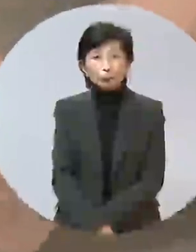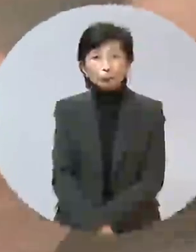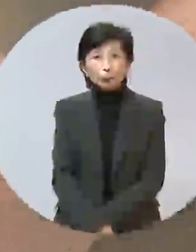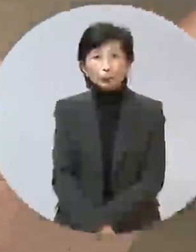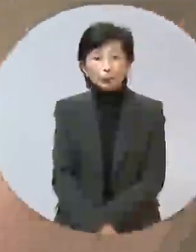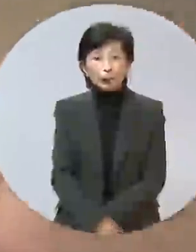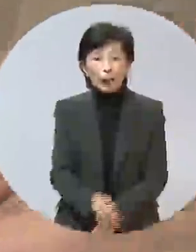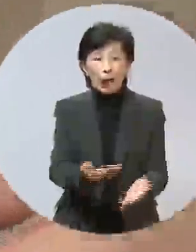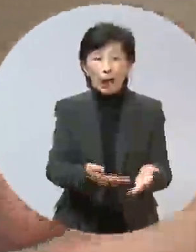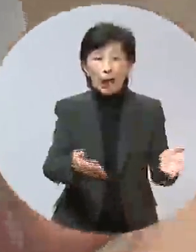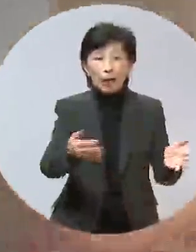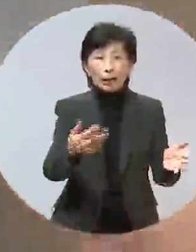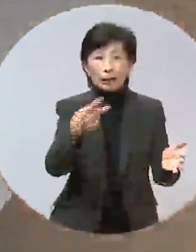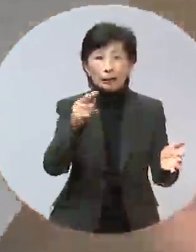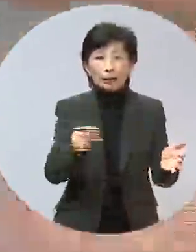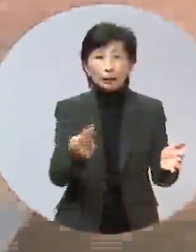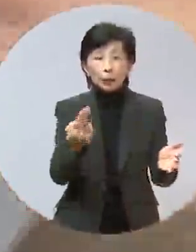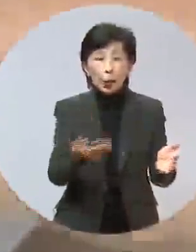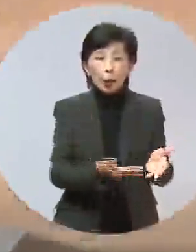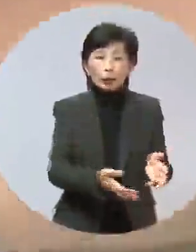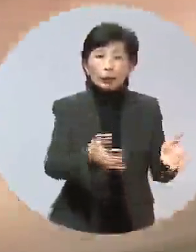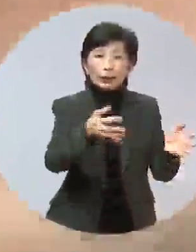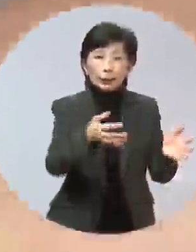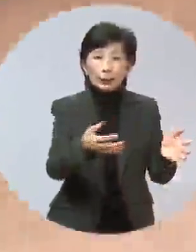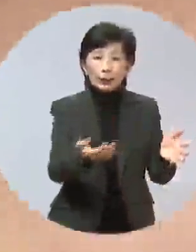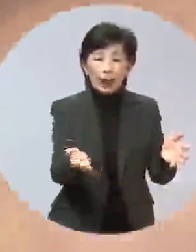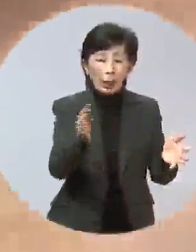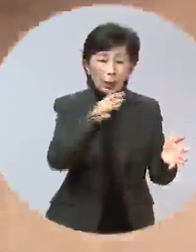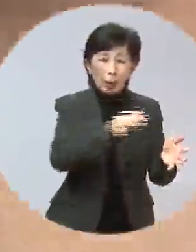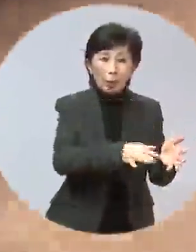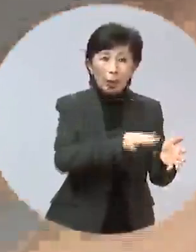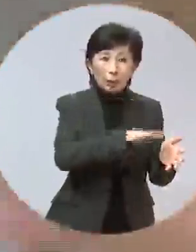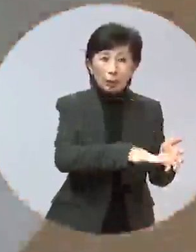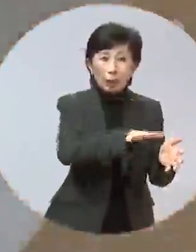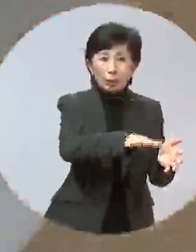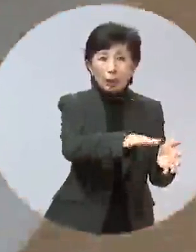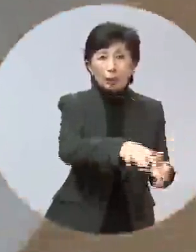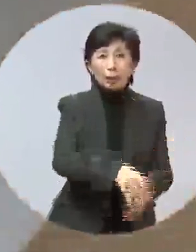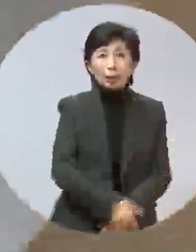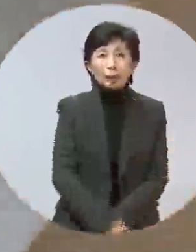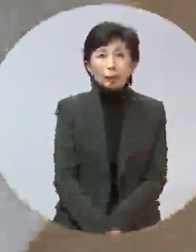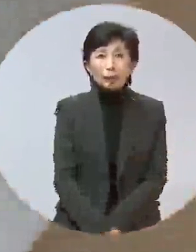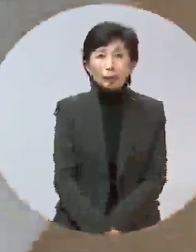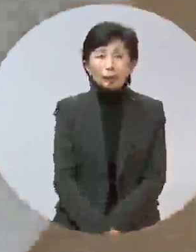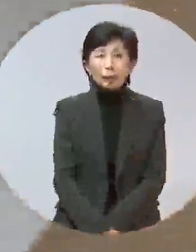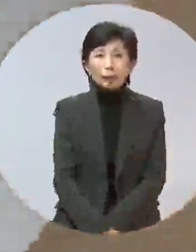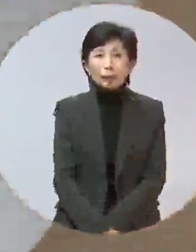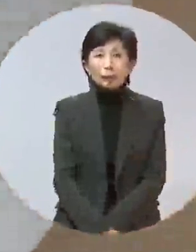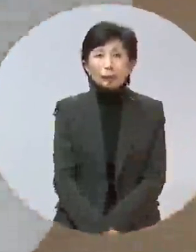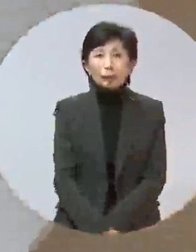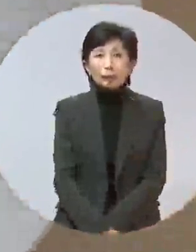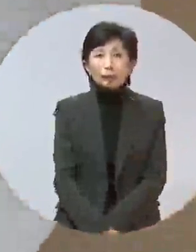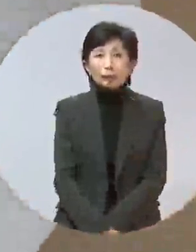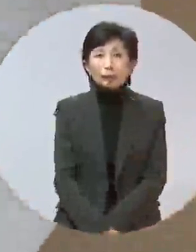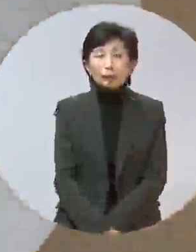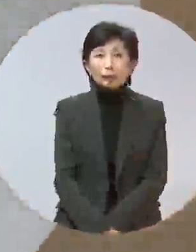焼き型にクッキングシートを敷き、生地をまんべんなく型に入れてください。